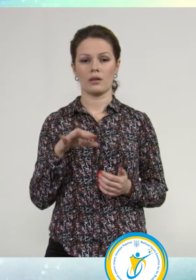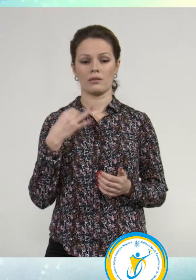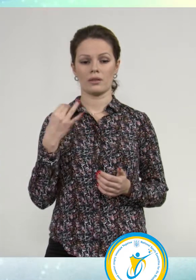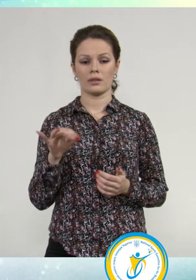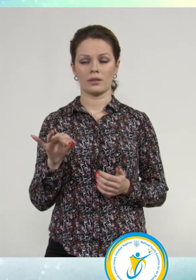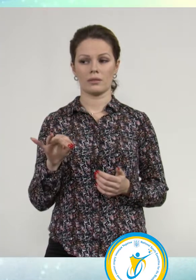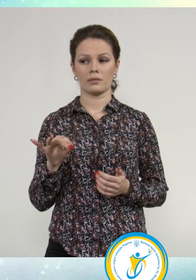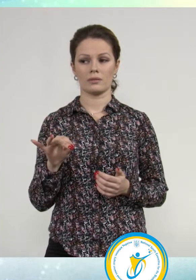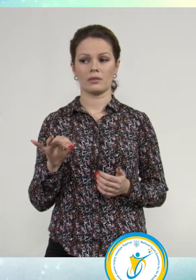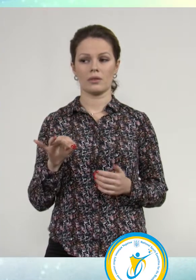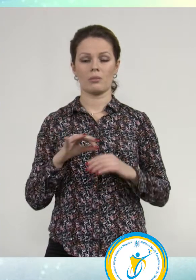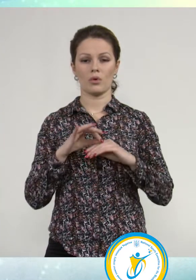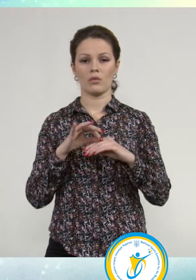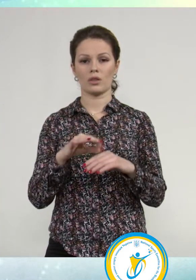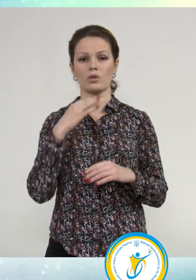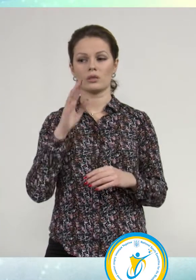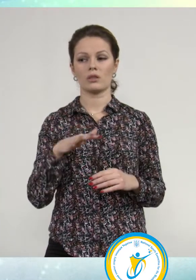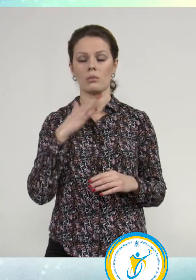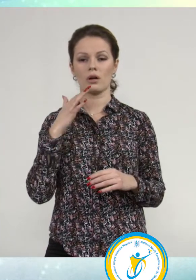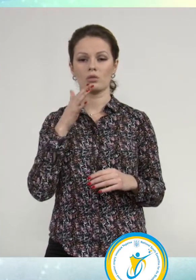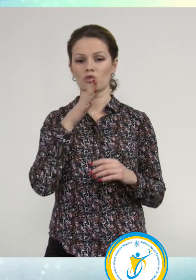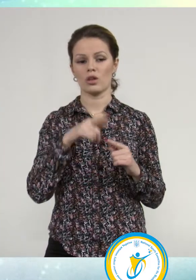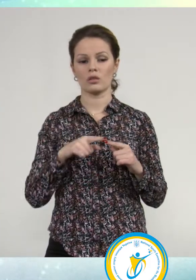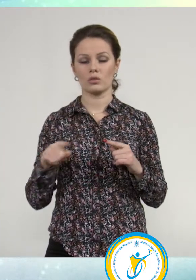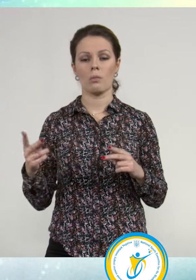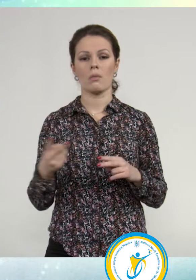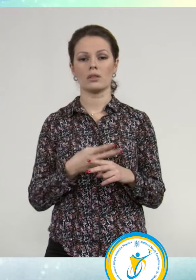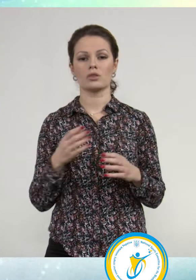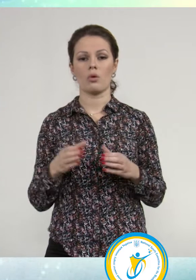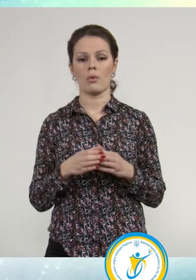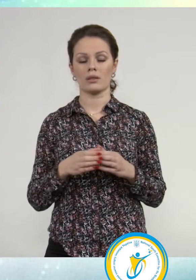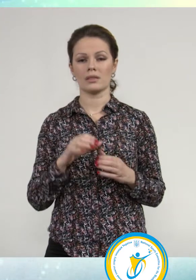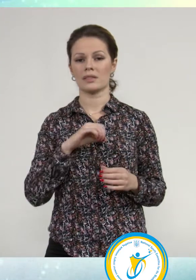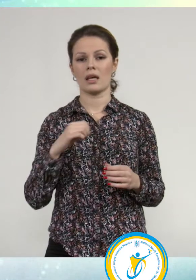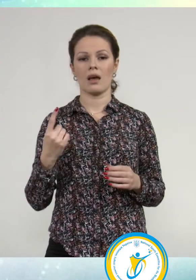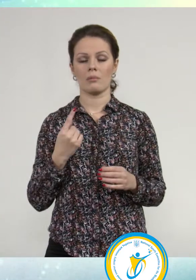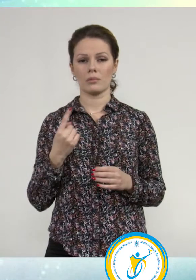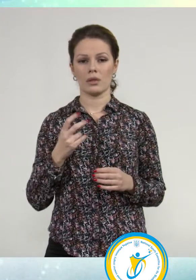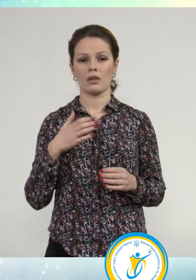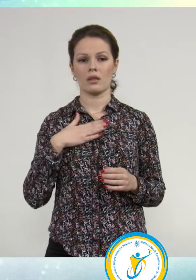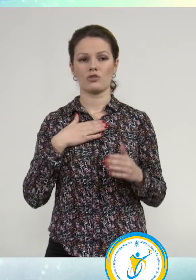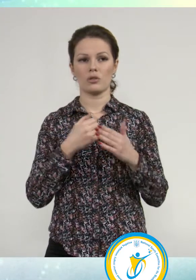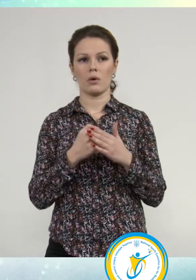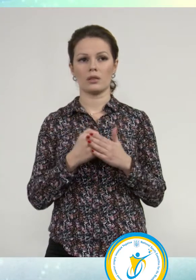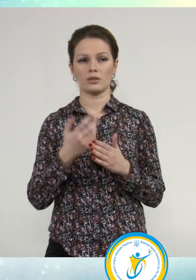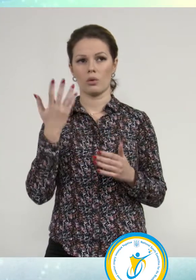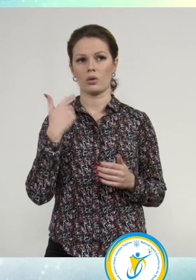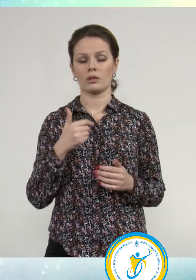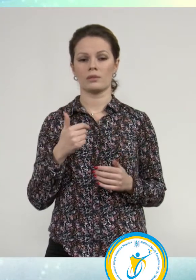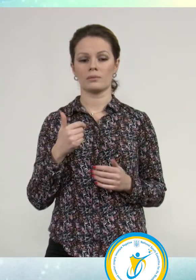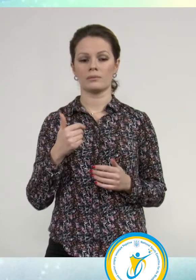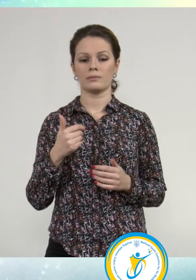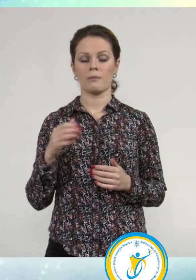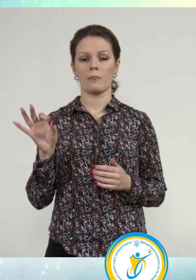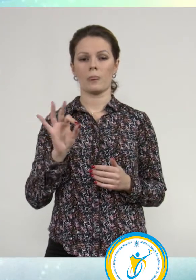достатньо багато часу без команди, самі на нашій базі, коли Олександр захворів,